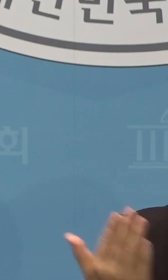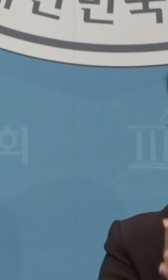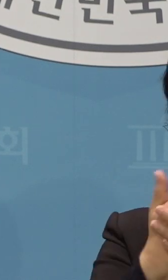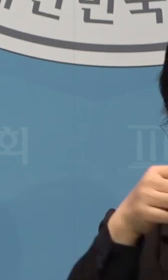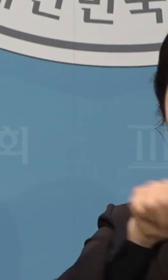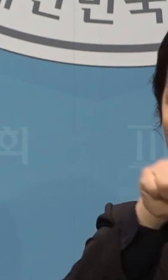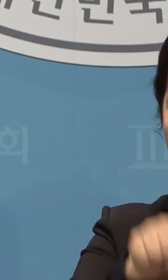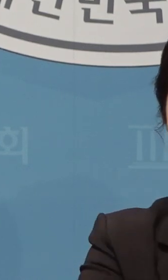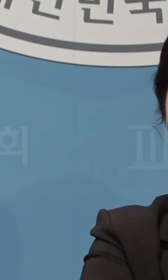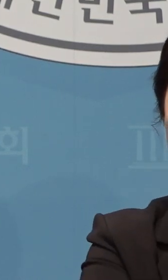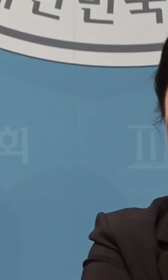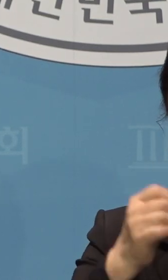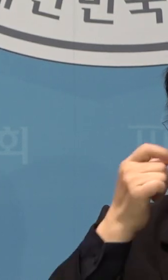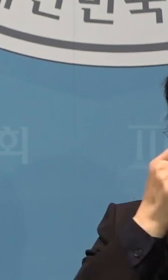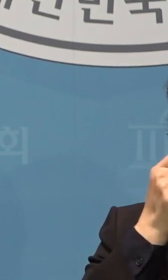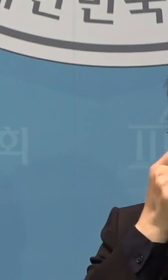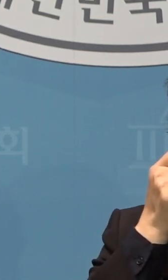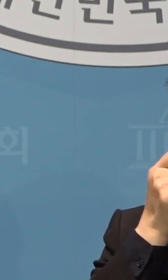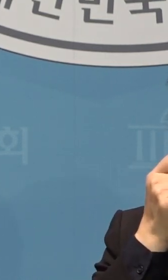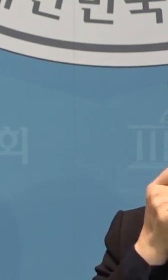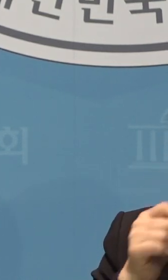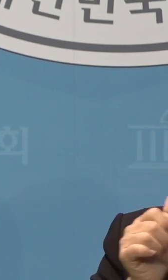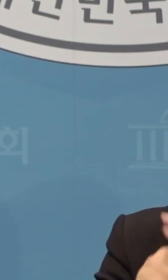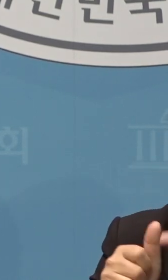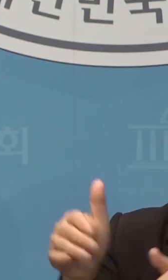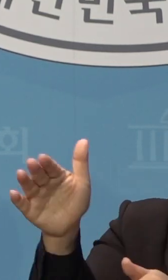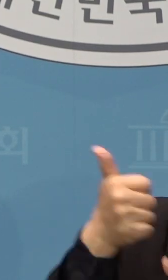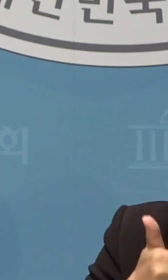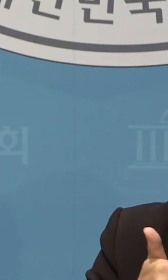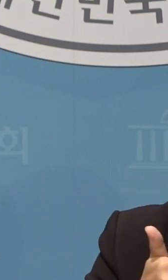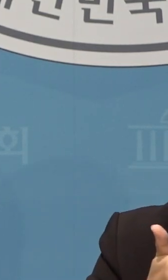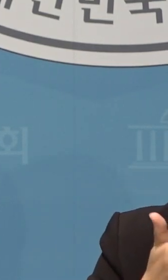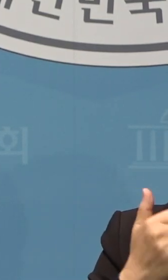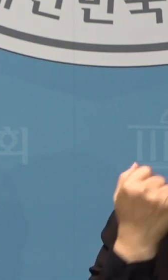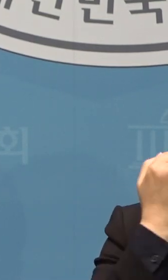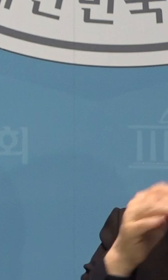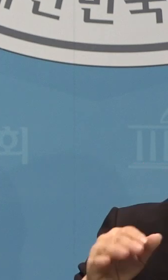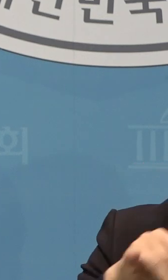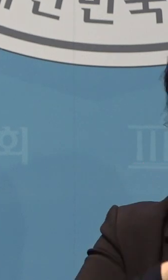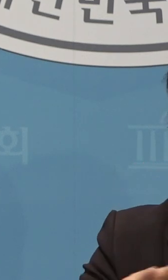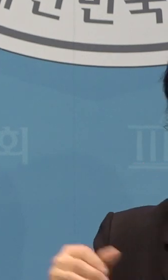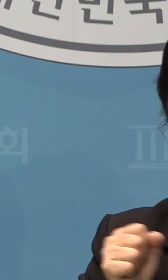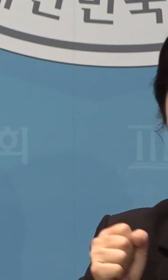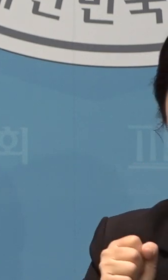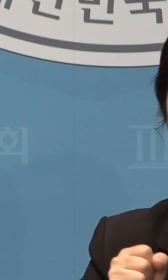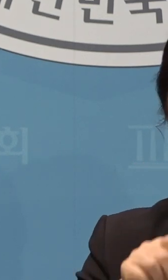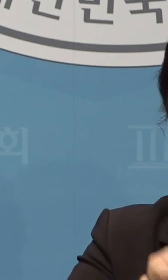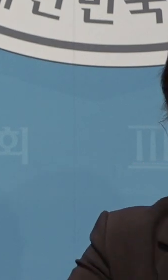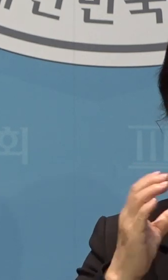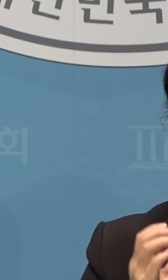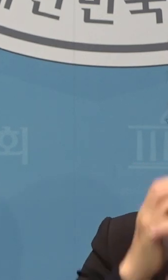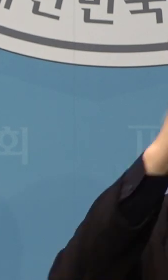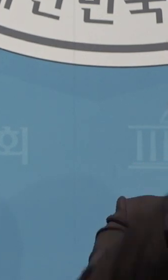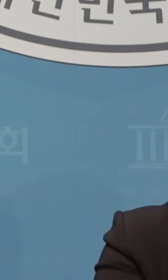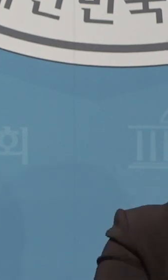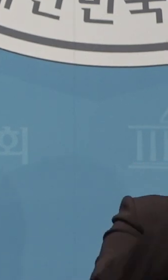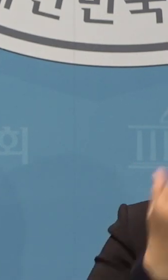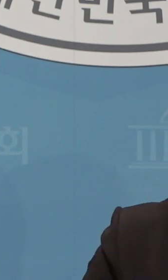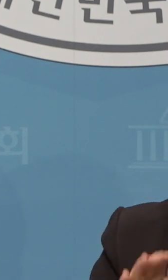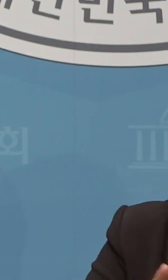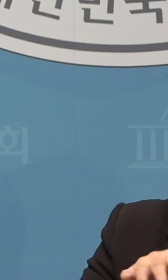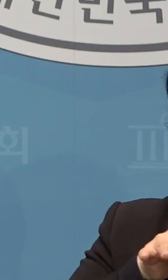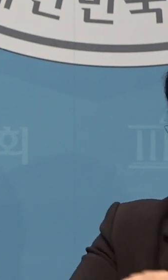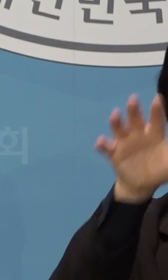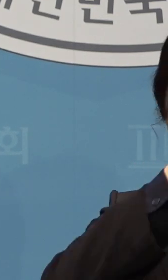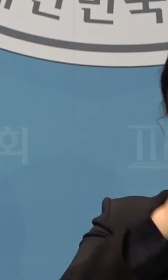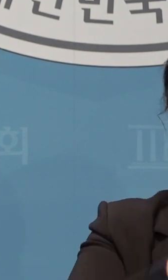망정, 선수들 데려다 통나무 들고 겨울바다 입수시키겠다는 것이 가당키나 한 일입니까? 훈련이